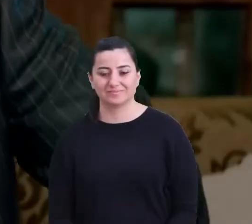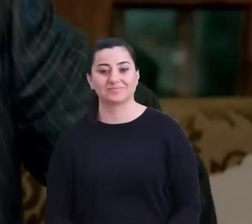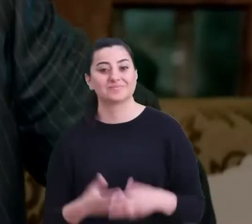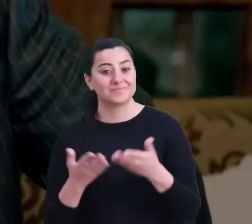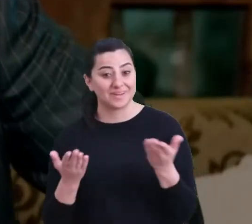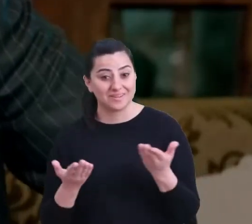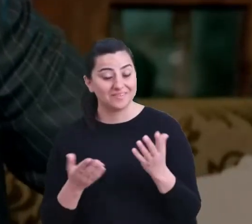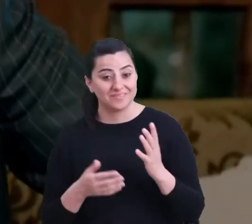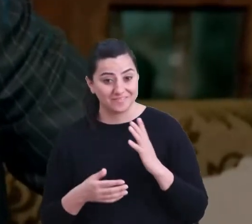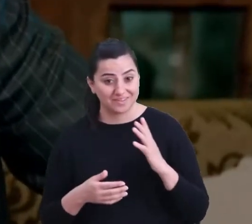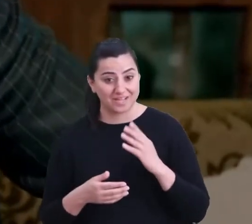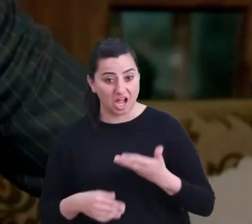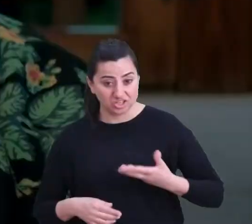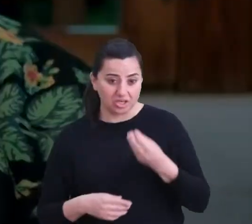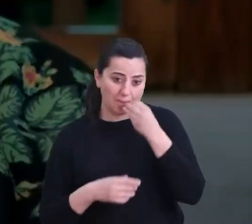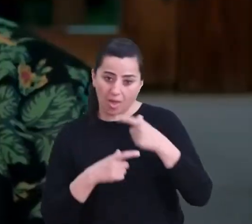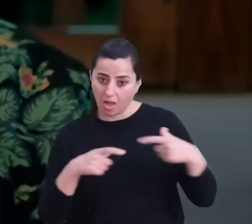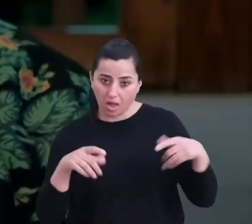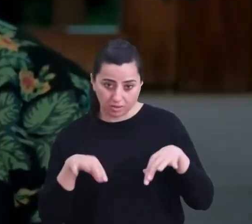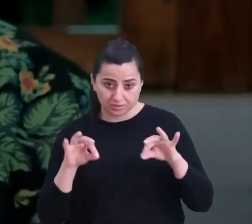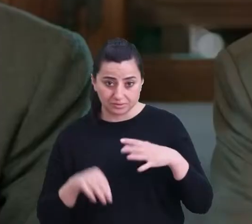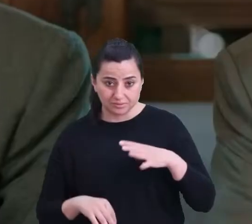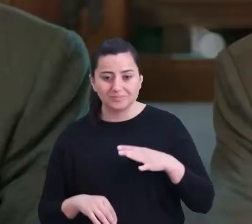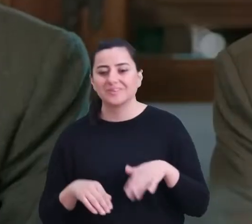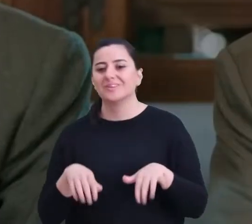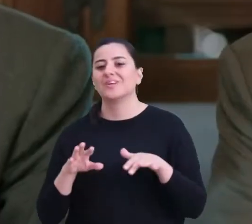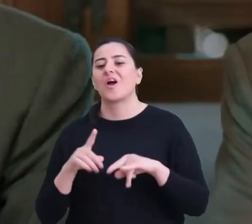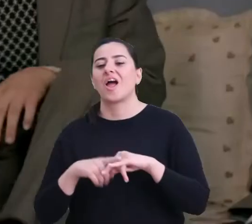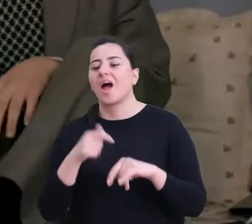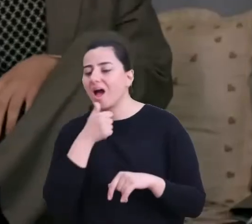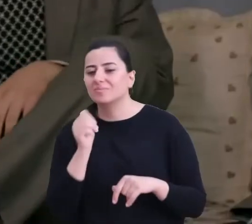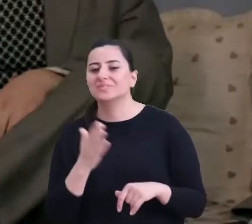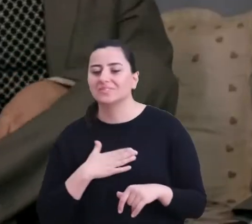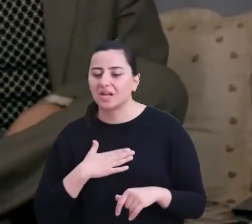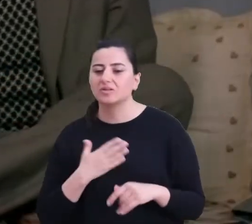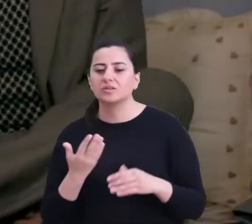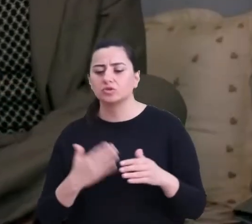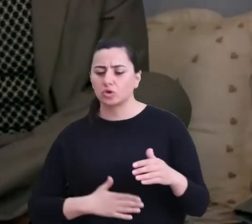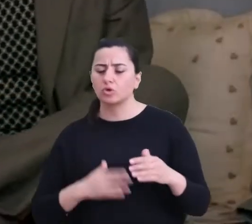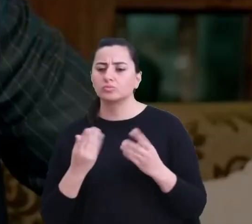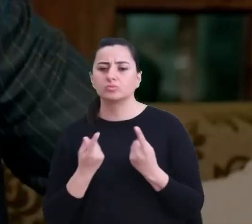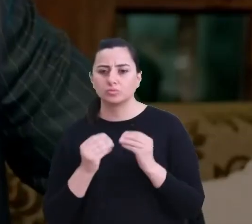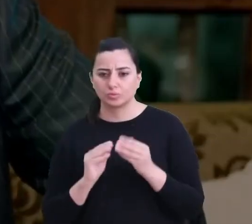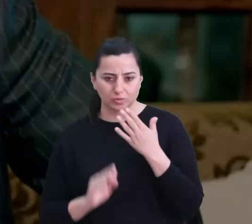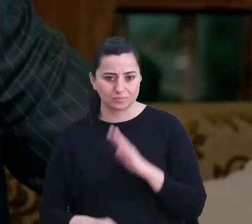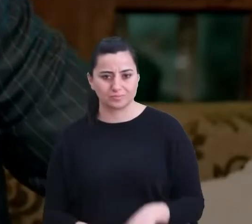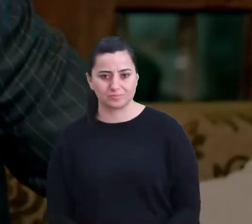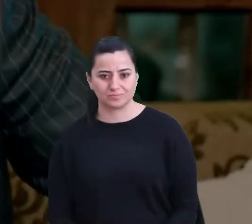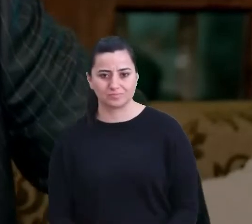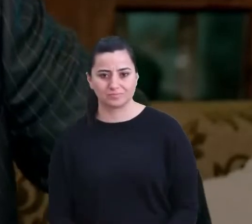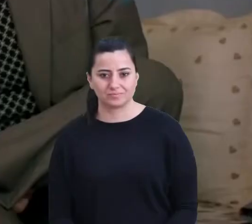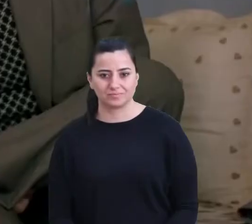Açlığınız varsa sofrada kurduruverem. Yok Halil abi. Sağ olun, dokuz biz. Emin bacağını